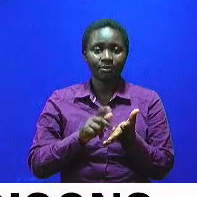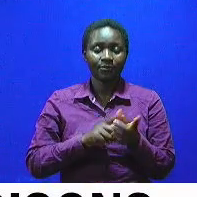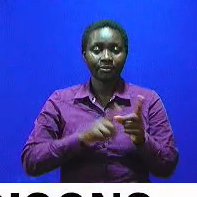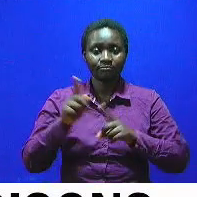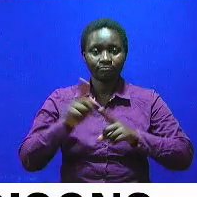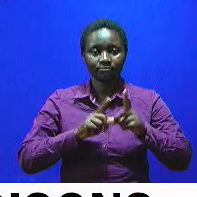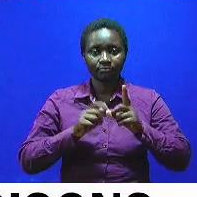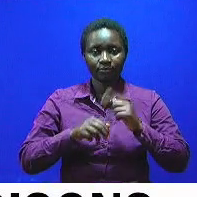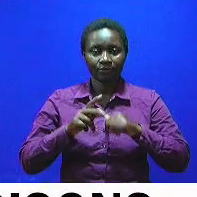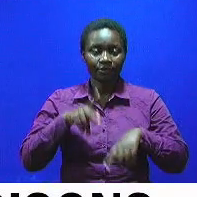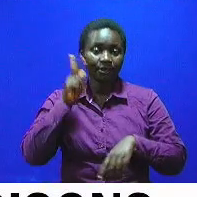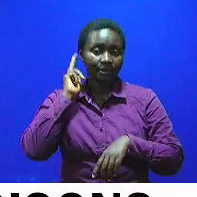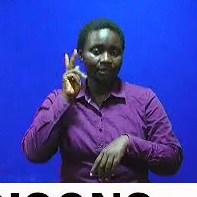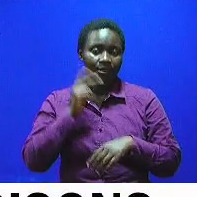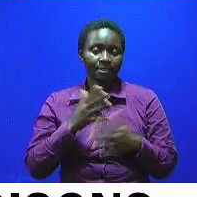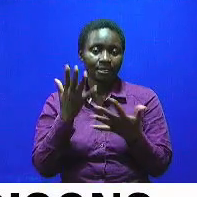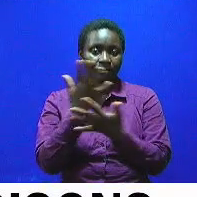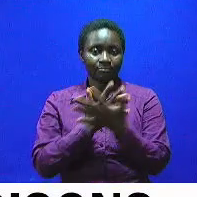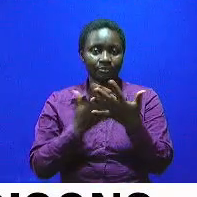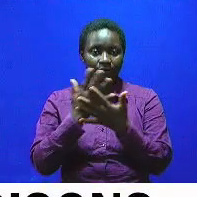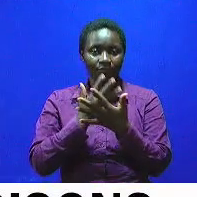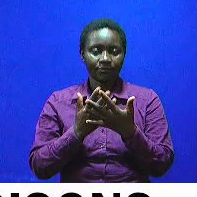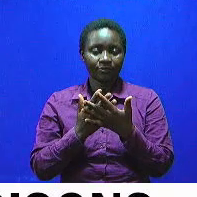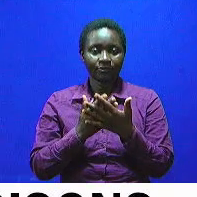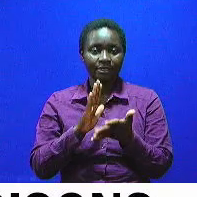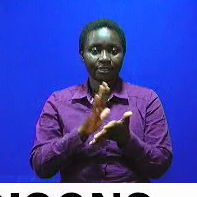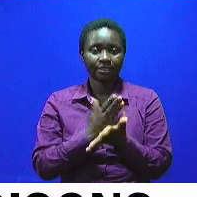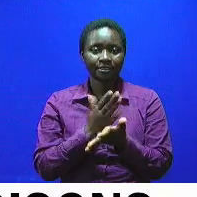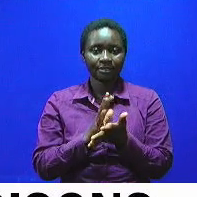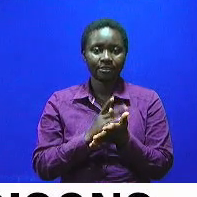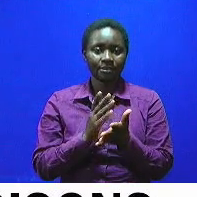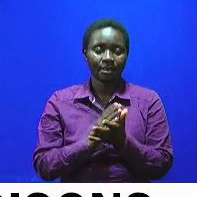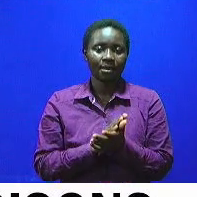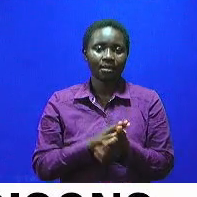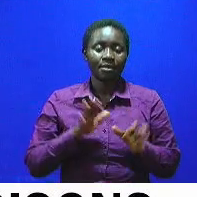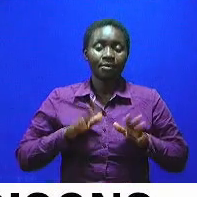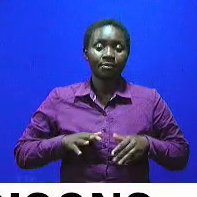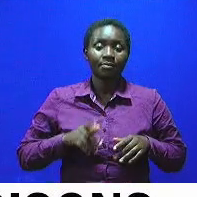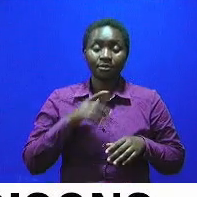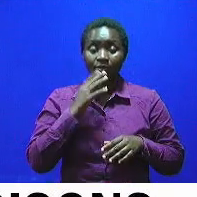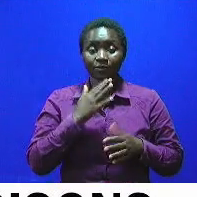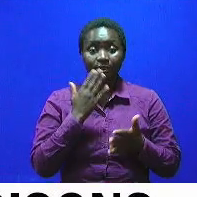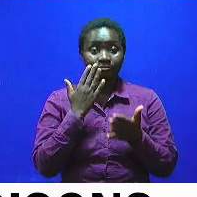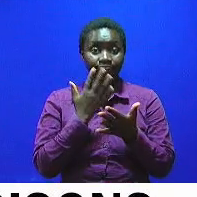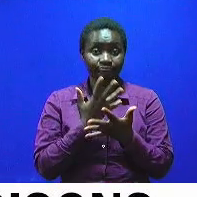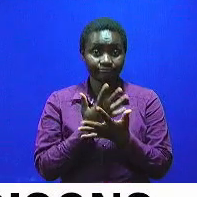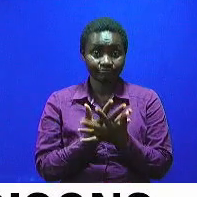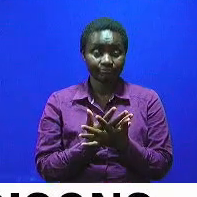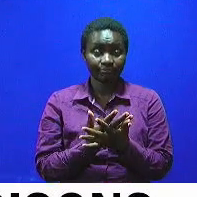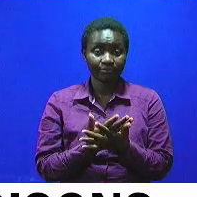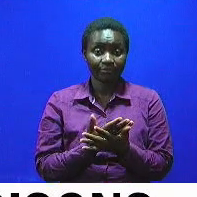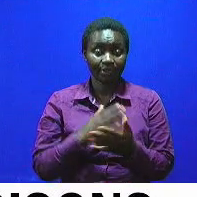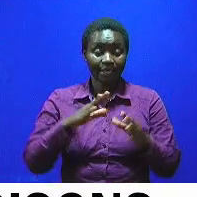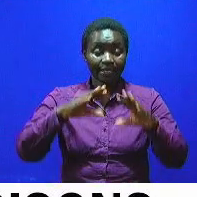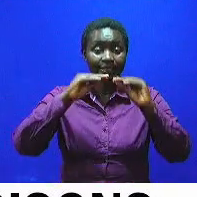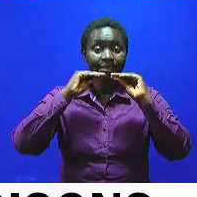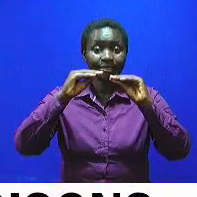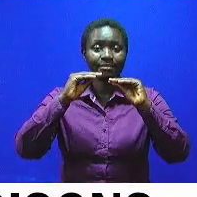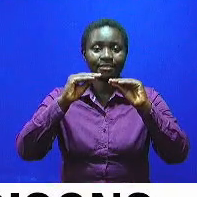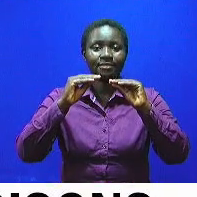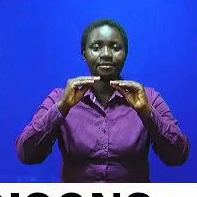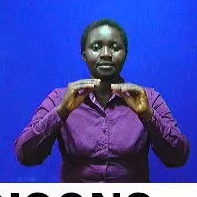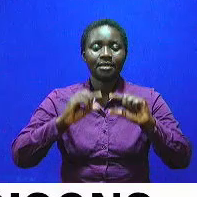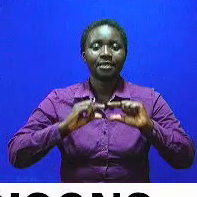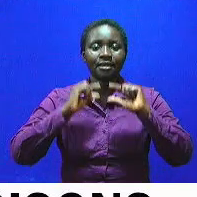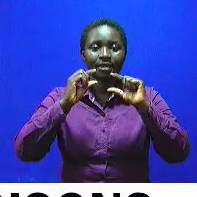ya Kisii prisons na go sanga na abaspati awari ase gesbo asenchile emo yoko basemia na boigo kuba